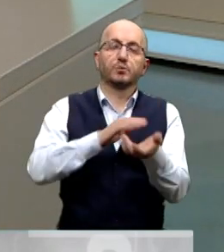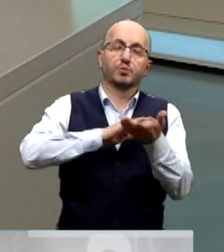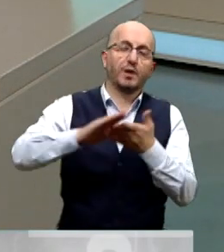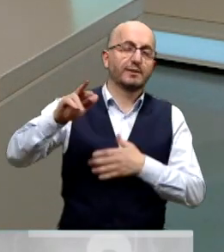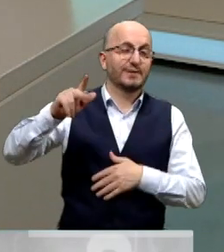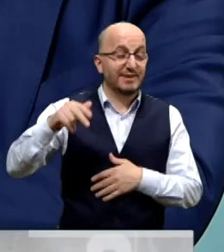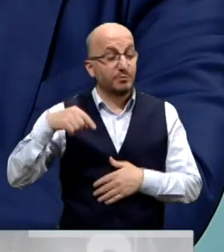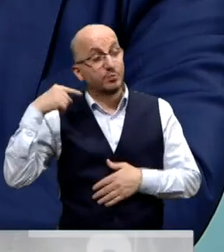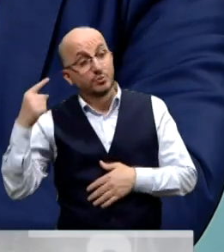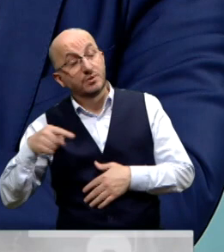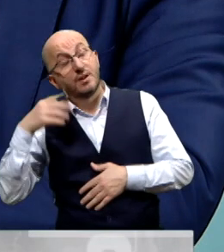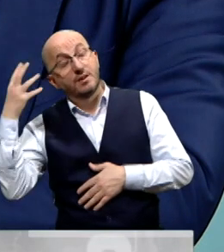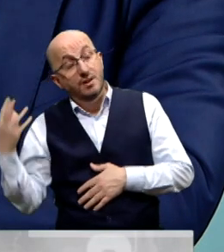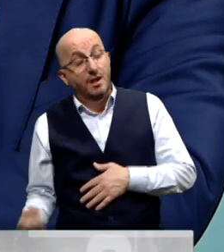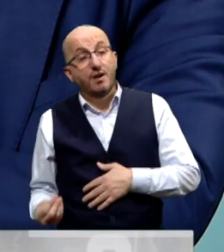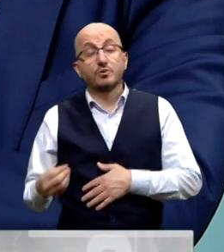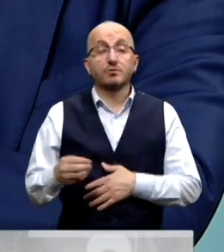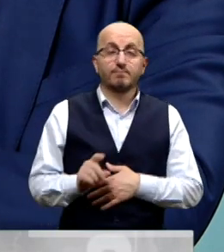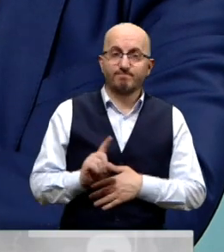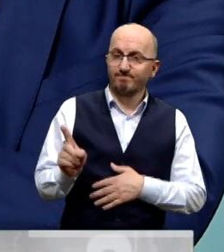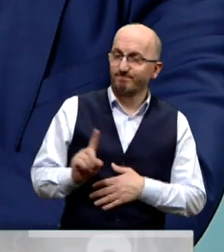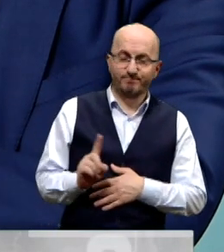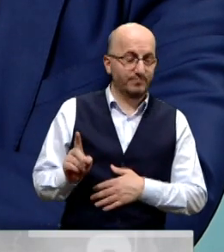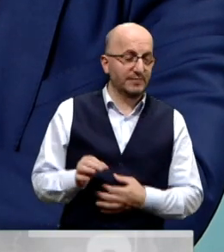gibi niyetlerle dahi olsa kesinlikle